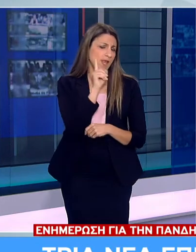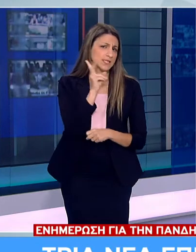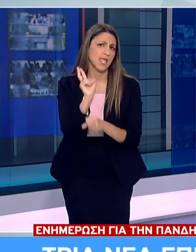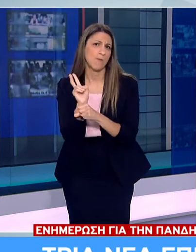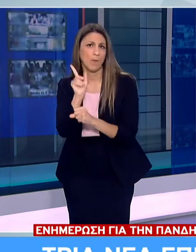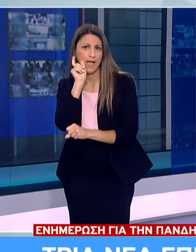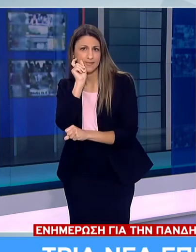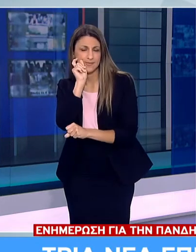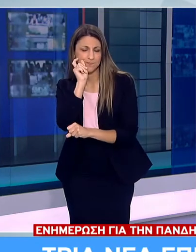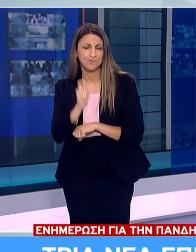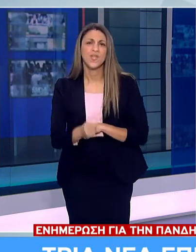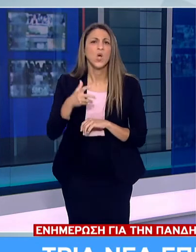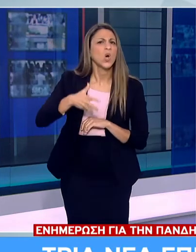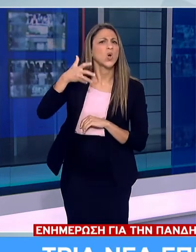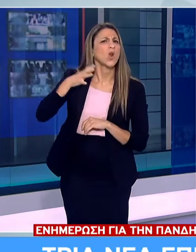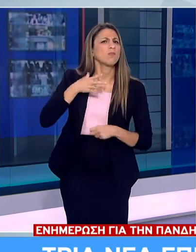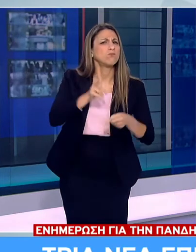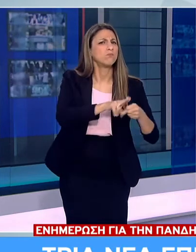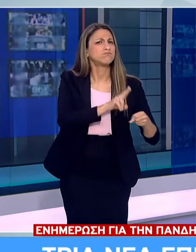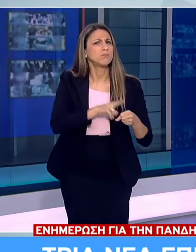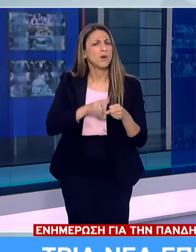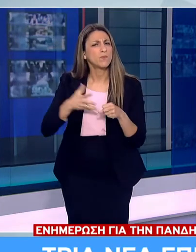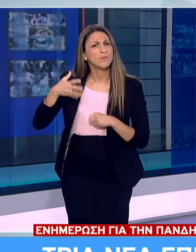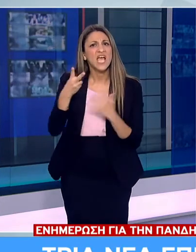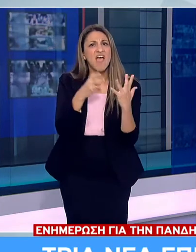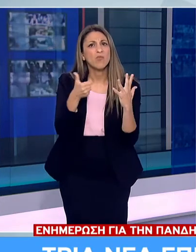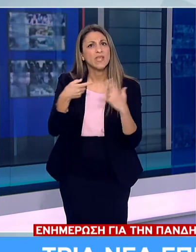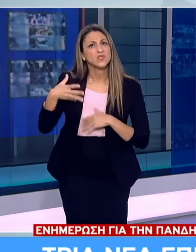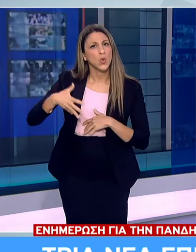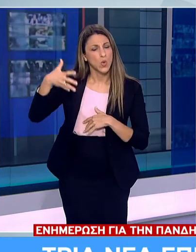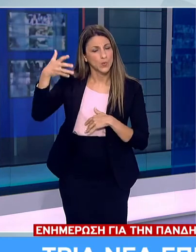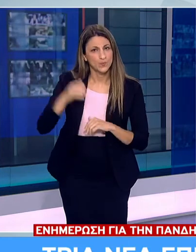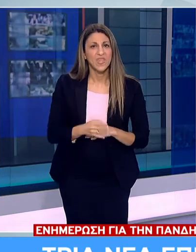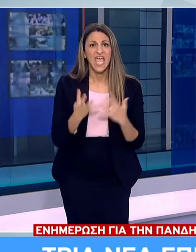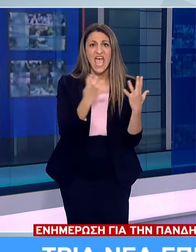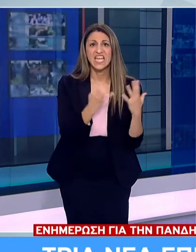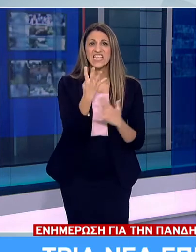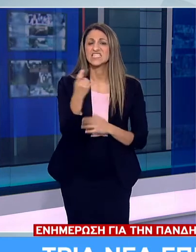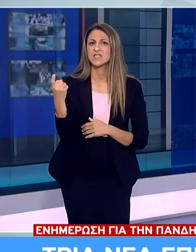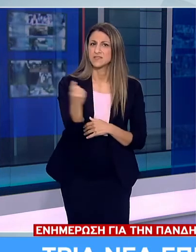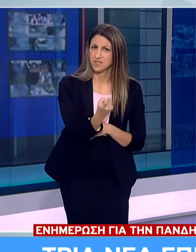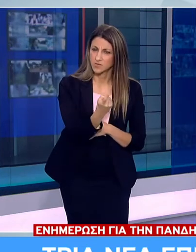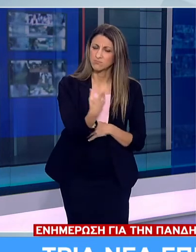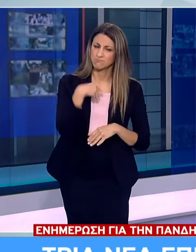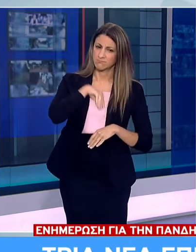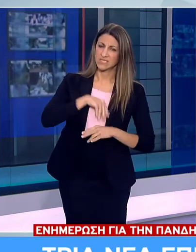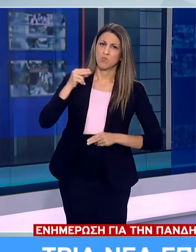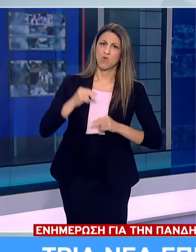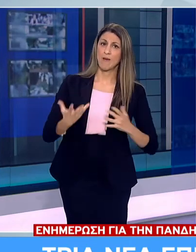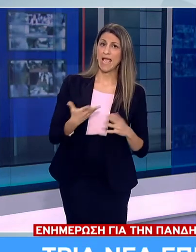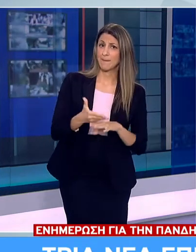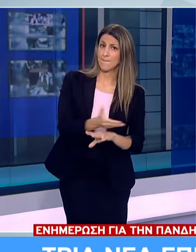άνδρες. Η διάμεση ηλικία των θανόντων συμπολιτών μας ήταν τα 76 έτη. Το 94% είχε κάποιο υποκείμενο